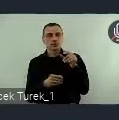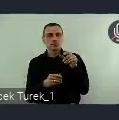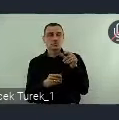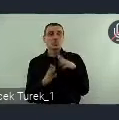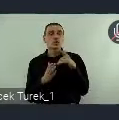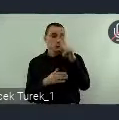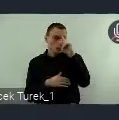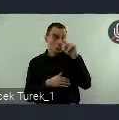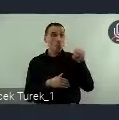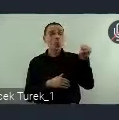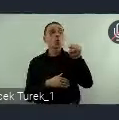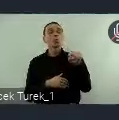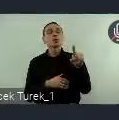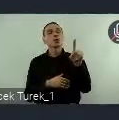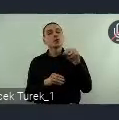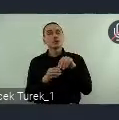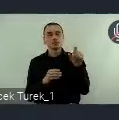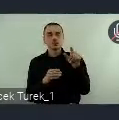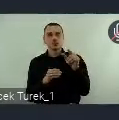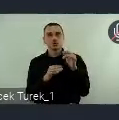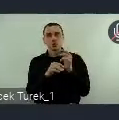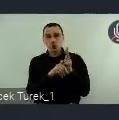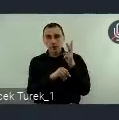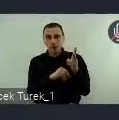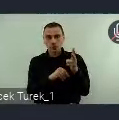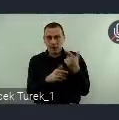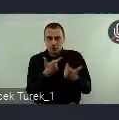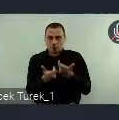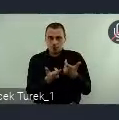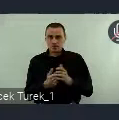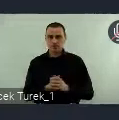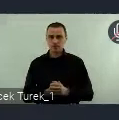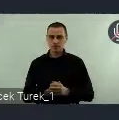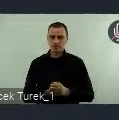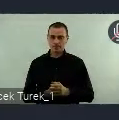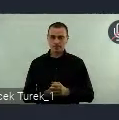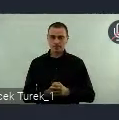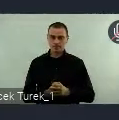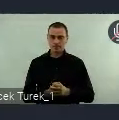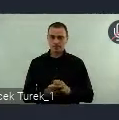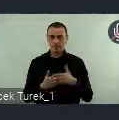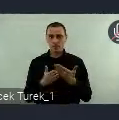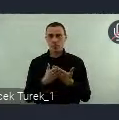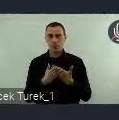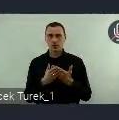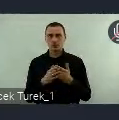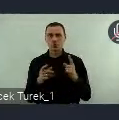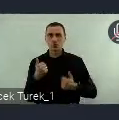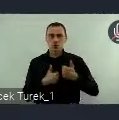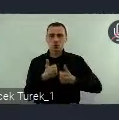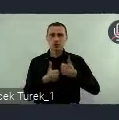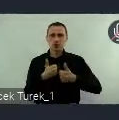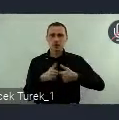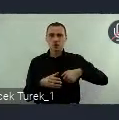zawsze możemy się zastanowić jak możemy tą dostępność zapewnić weźmy przykład takiego turnieju hokejowego w Łodzi co